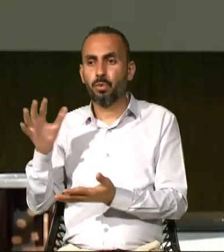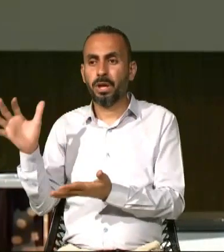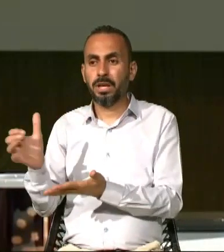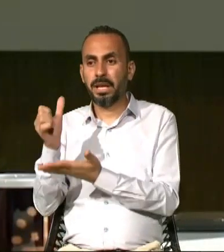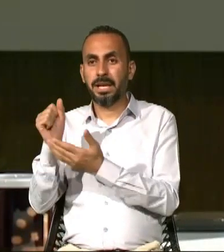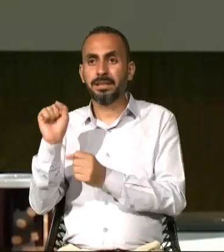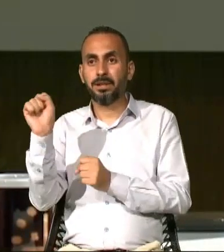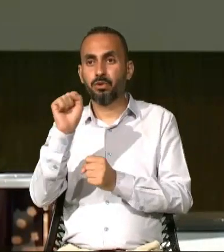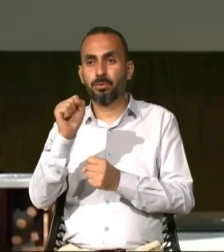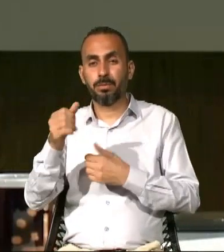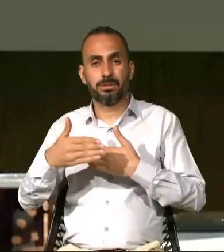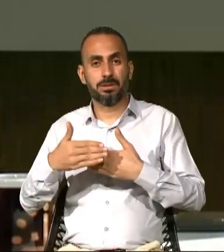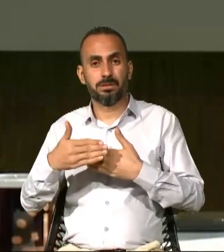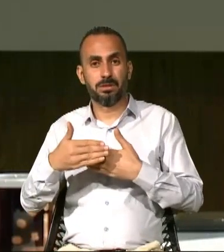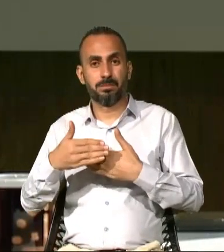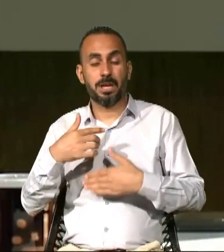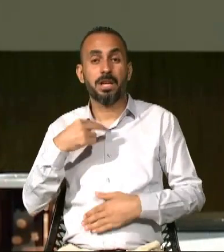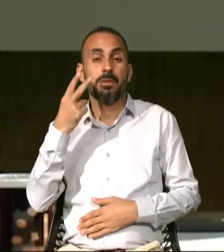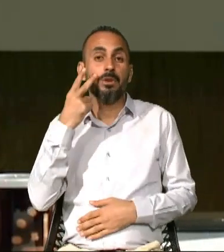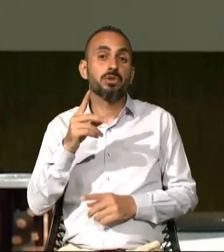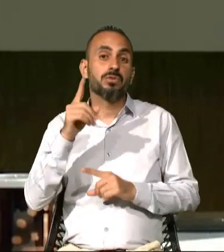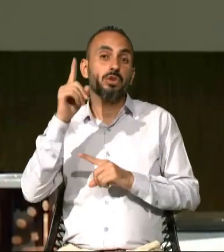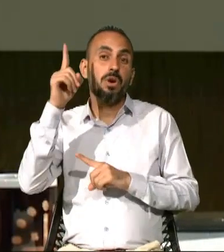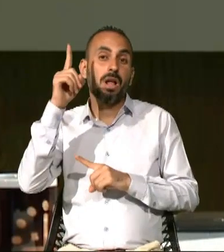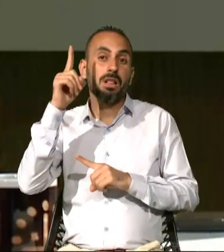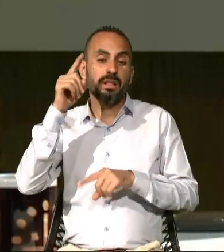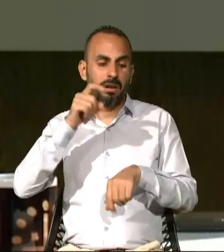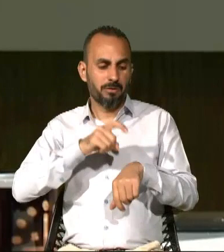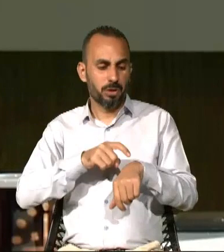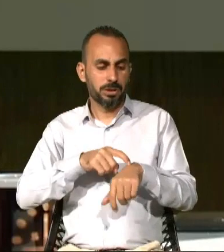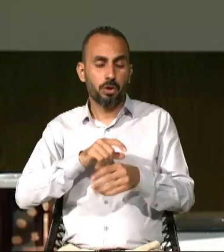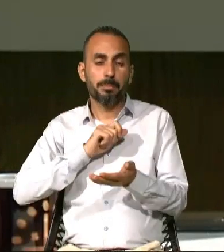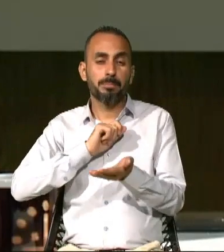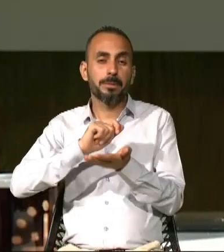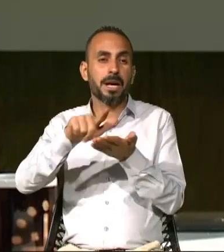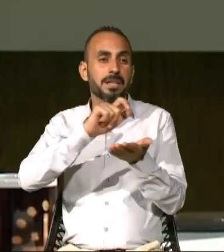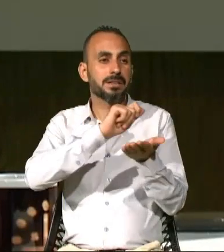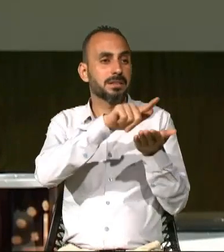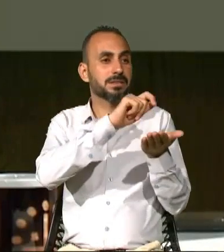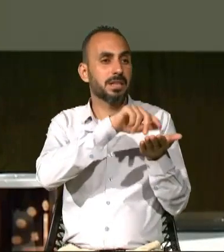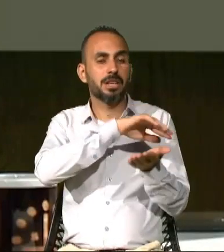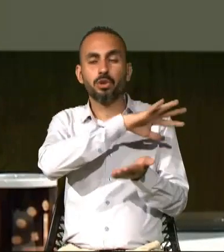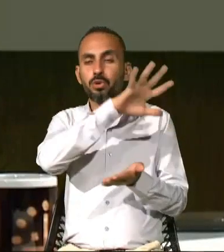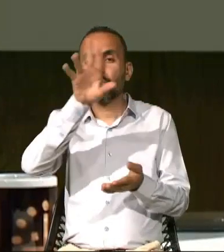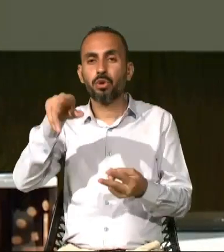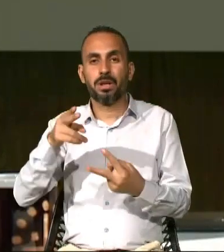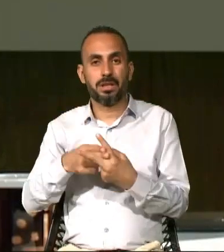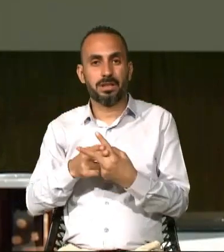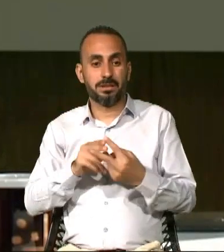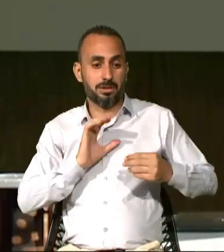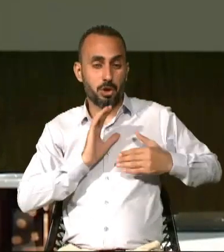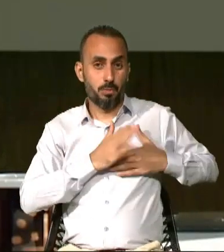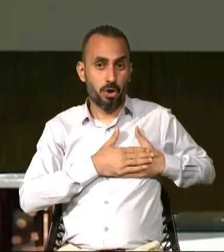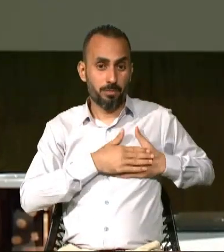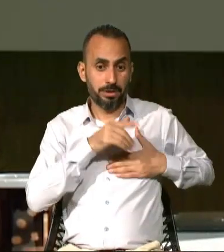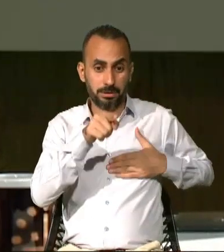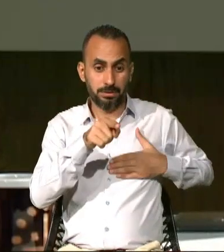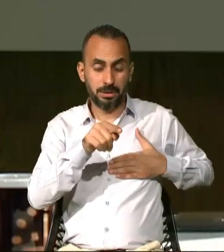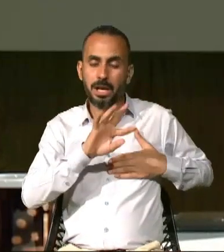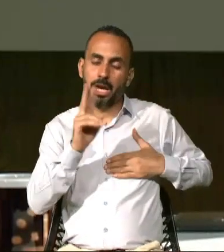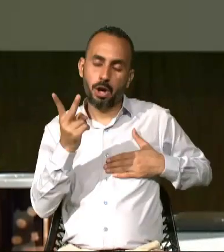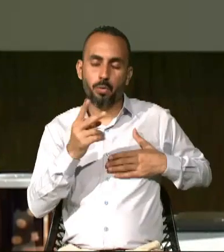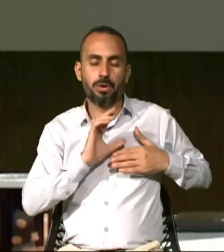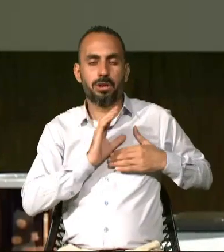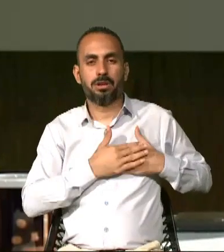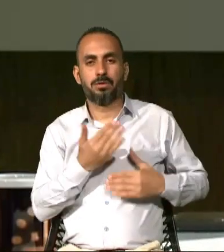في الأيام الأخيرة دي بيوصل رسالة خاصة للمؤمنين والغير المؤمنين. الرسالة واضحة وواصلة أكثر